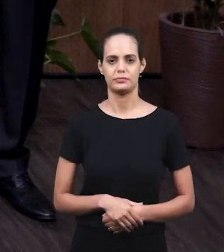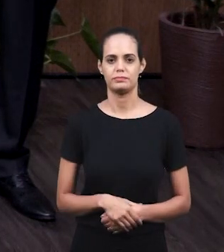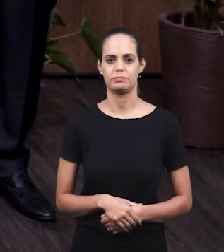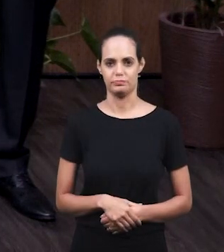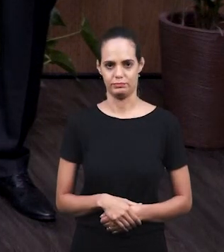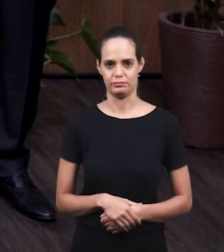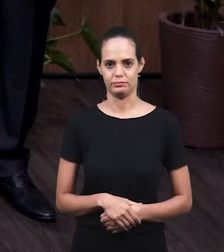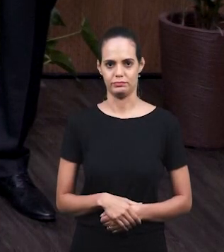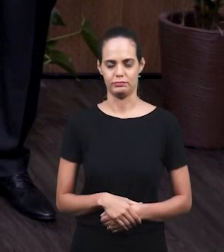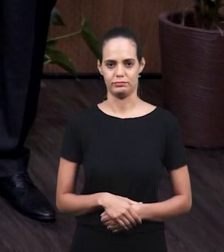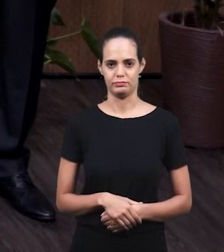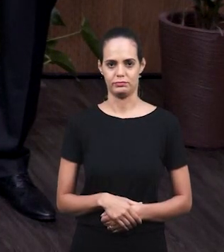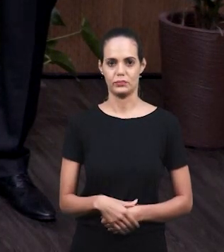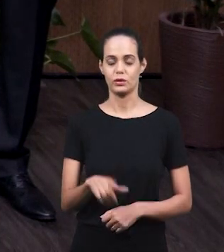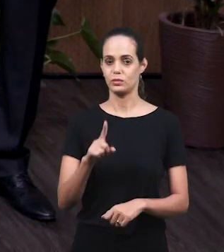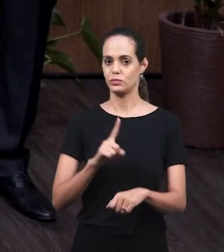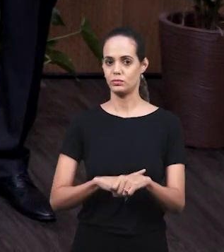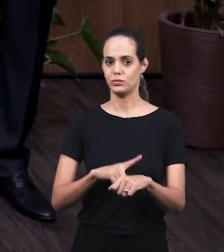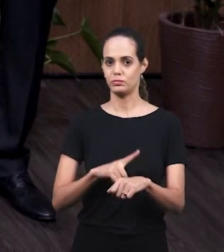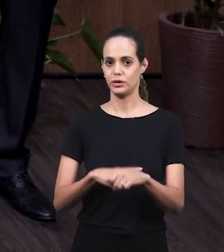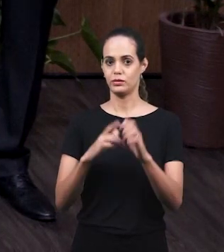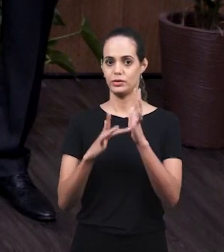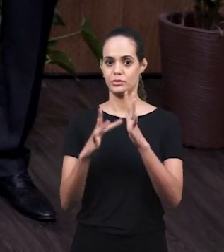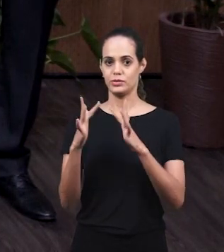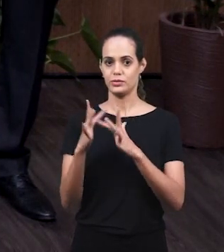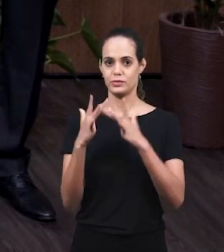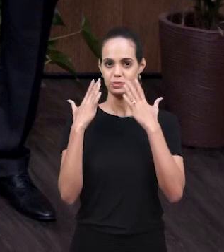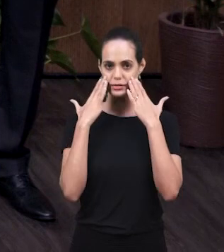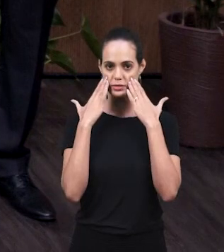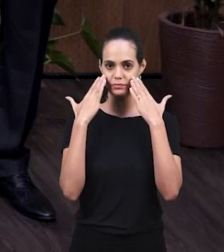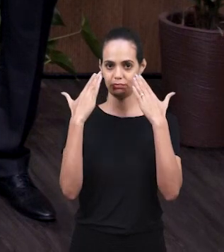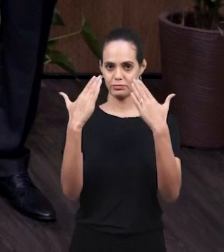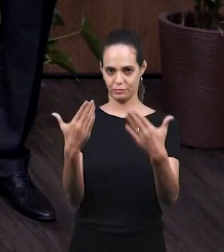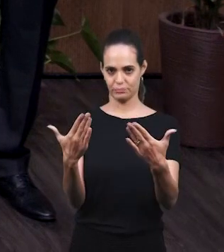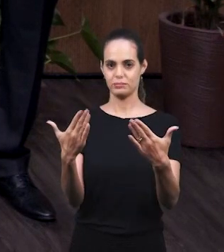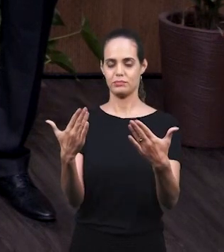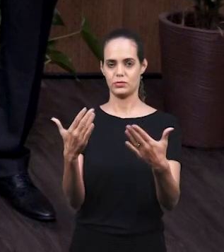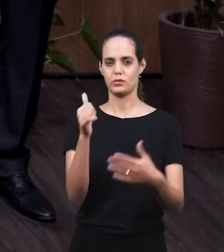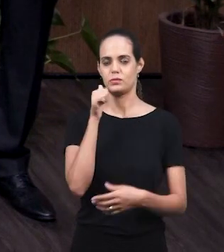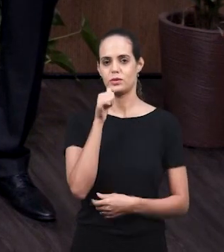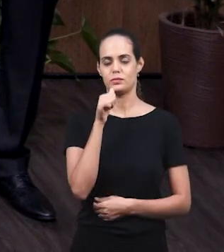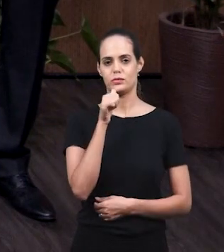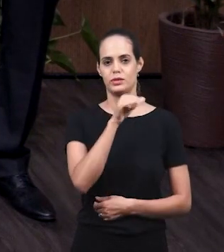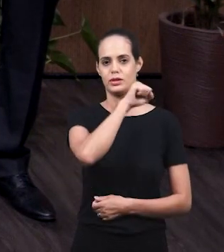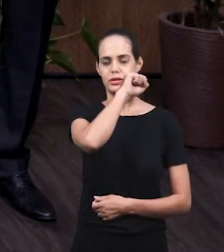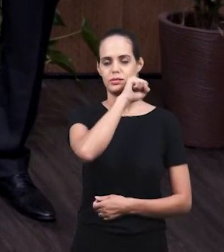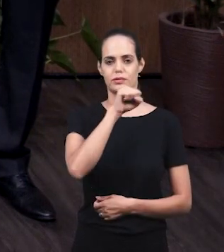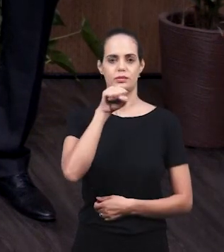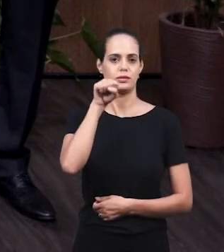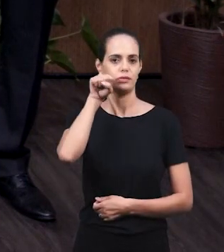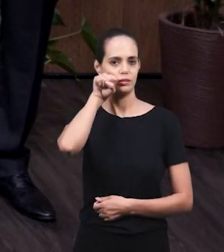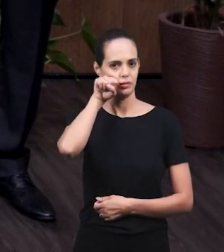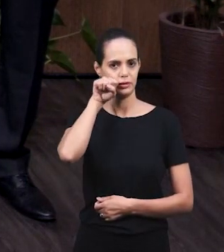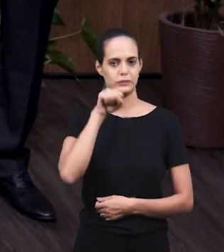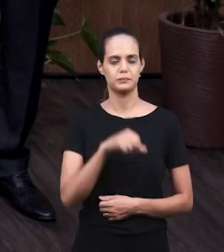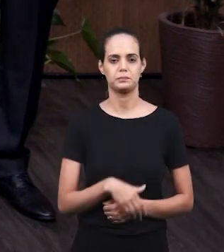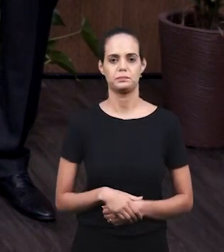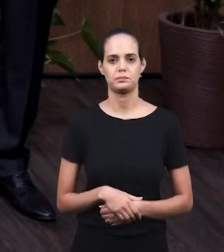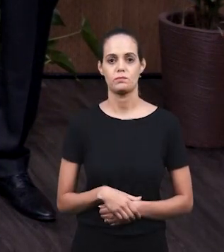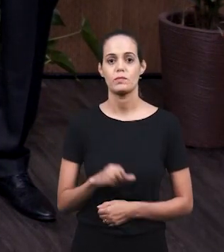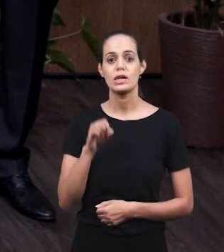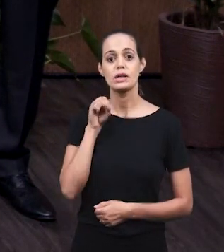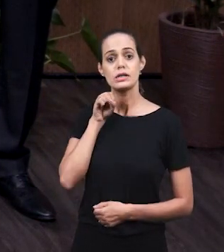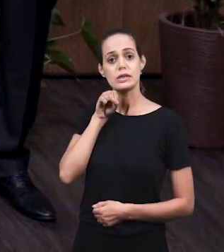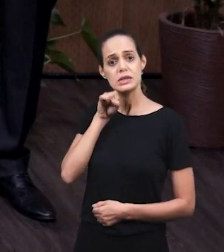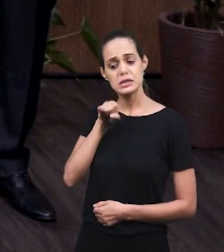Jésus s'est révélé à elle. Le Seigneur Jésus, il a parlé à la femme samaritaine. Si